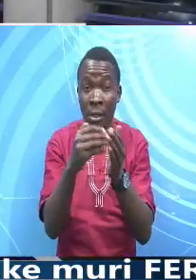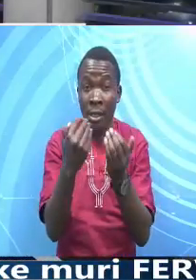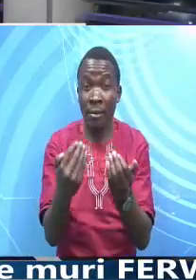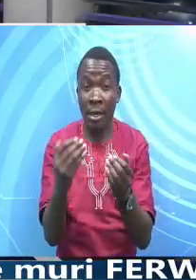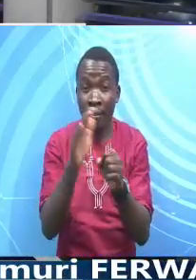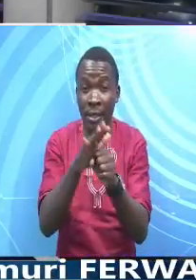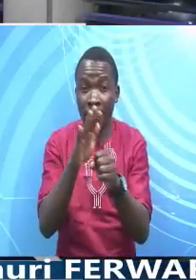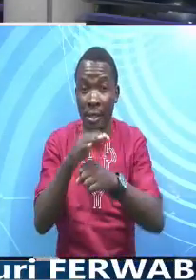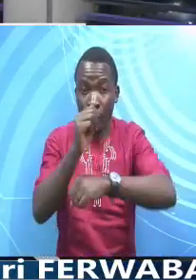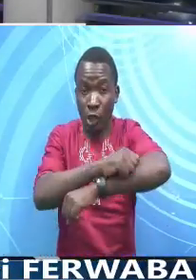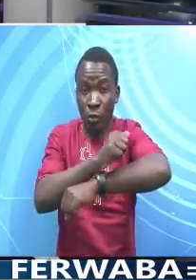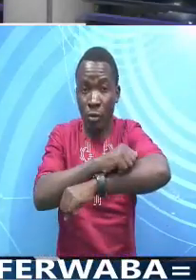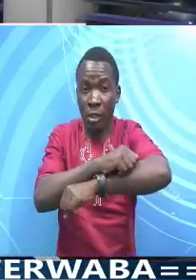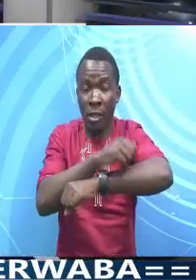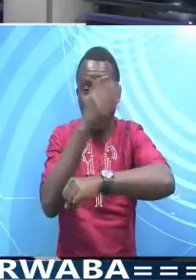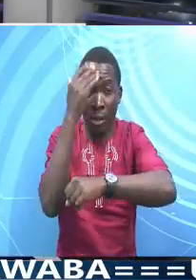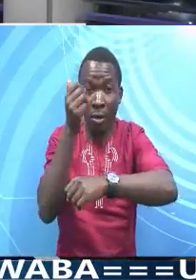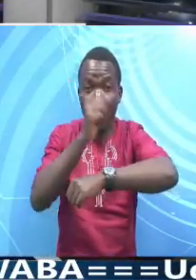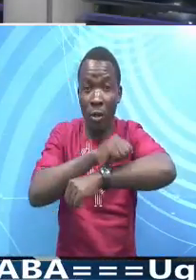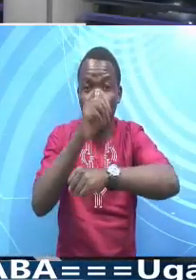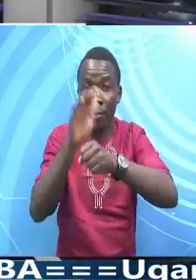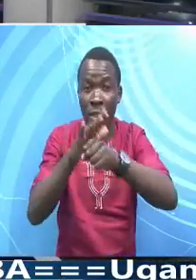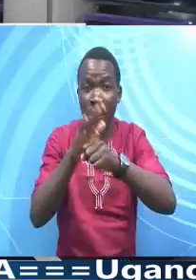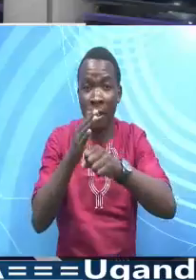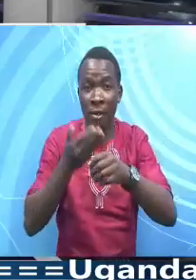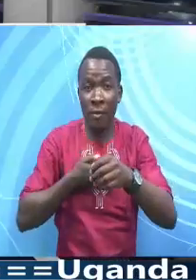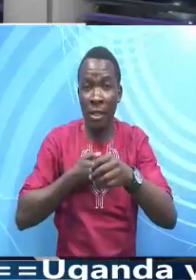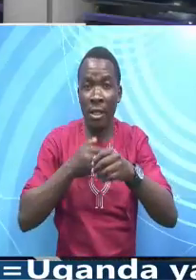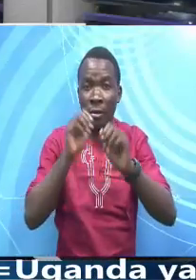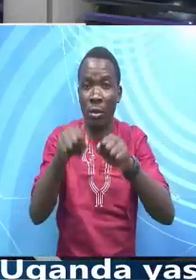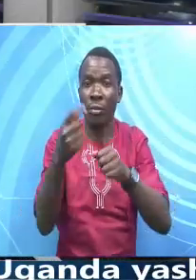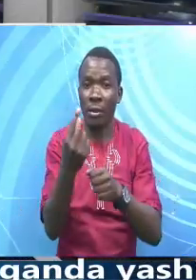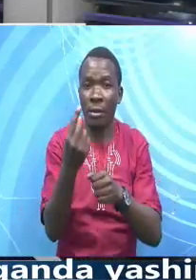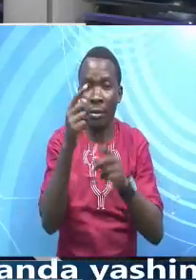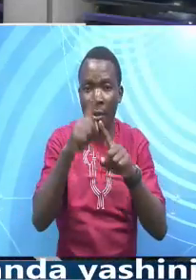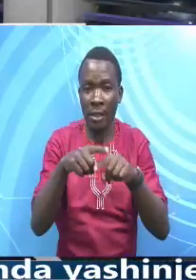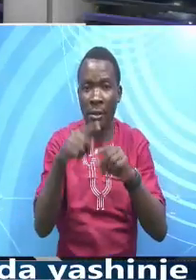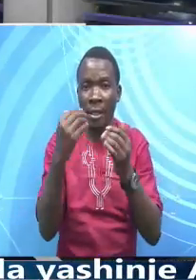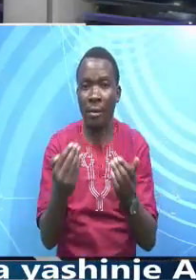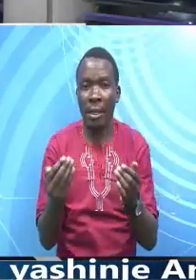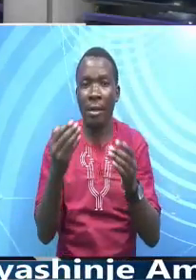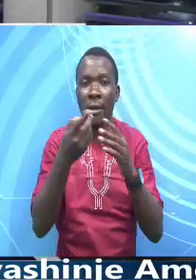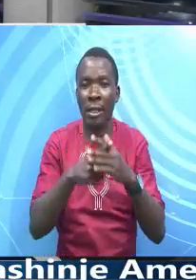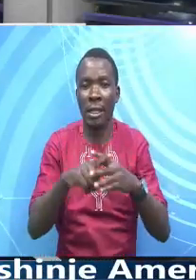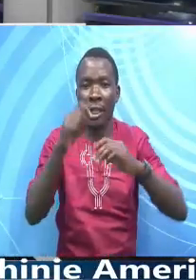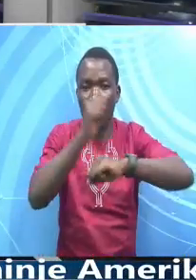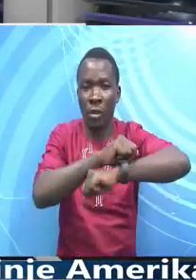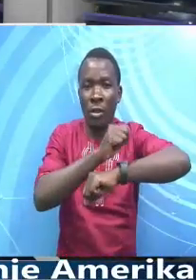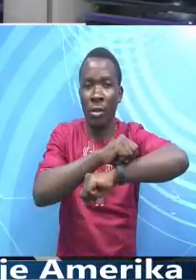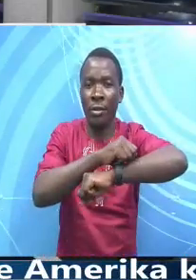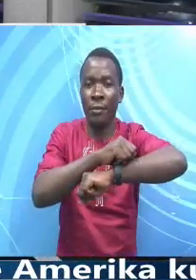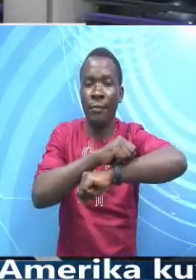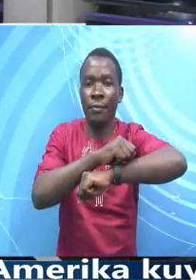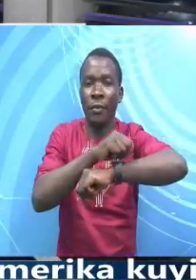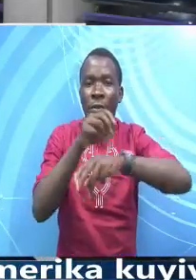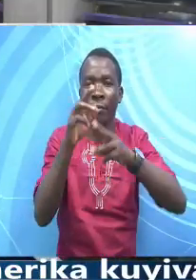n'uko ibigo byinshi bifite ubushobozi buke bitewe n'abana batangiye ishuri Mahoro Samson aradukomereza ku buryo